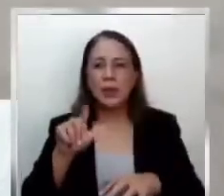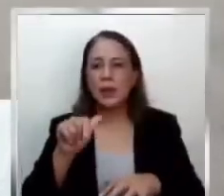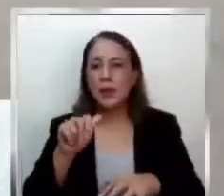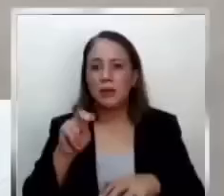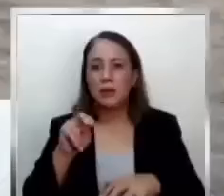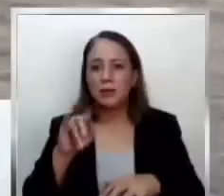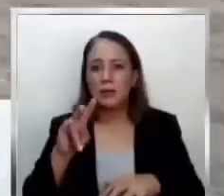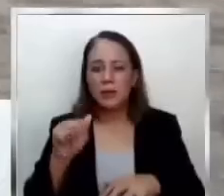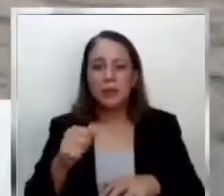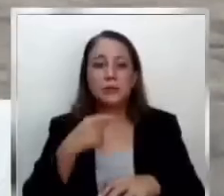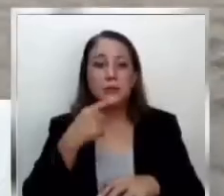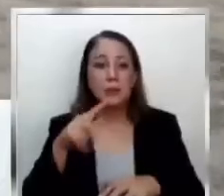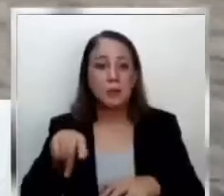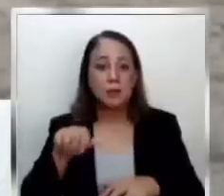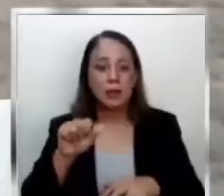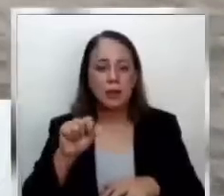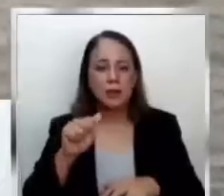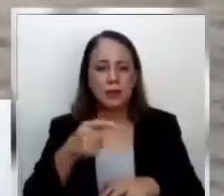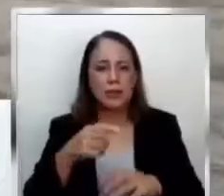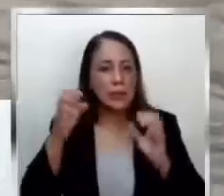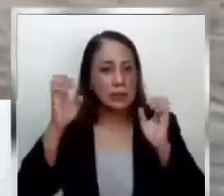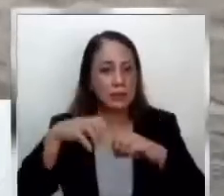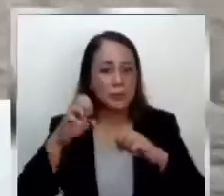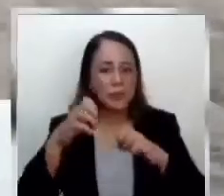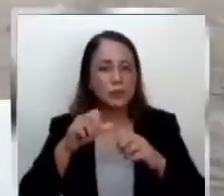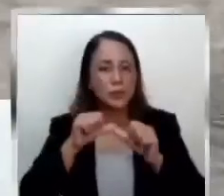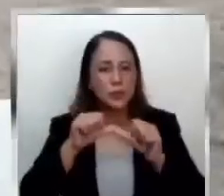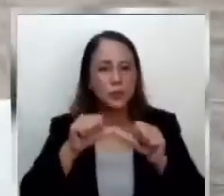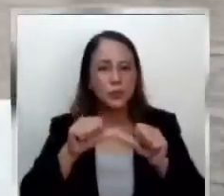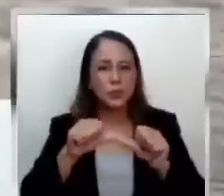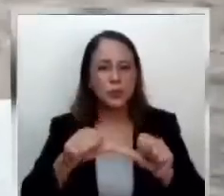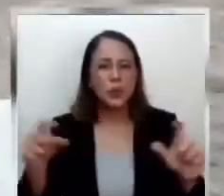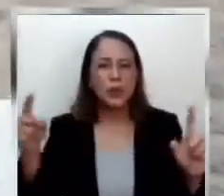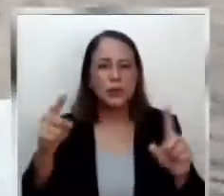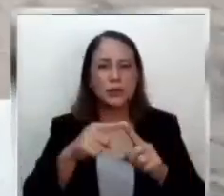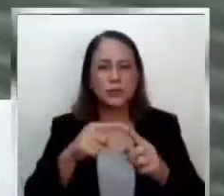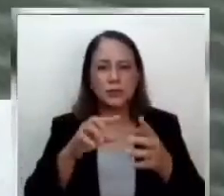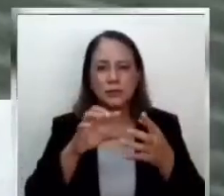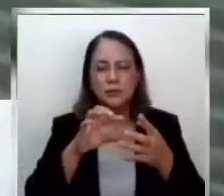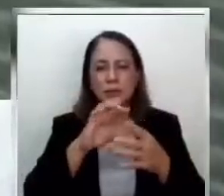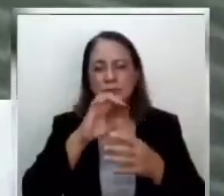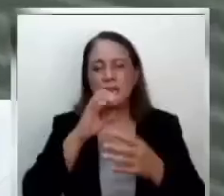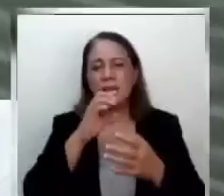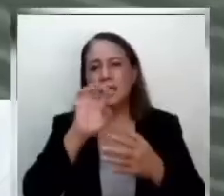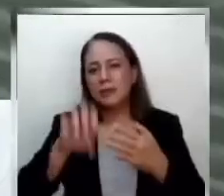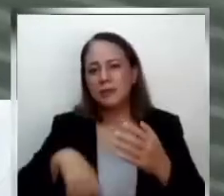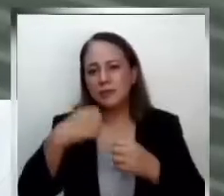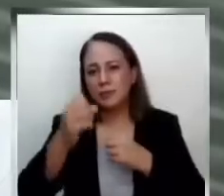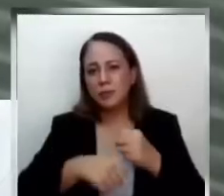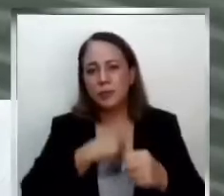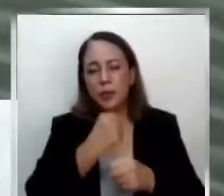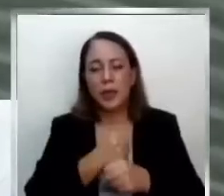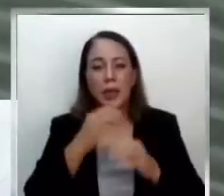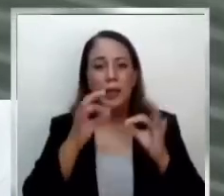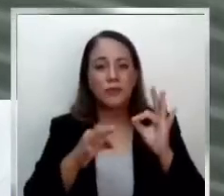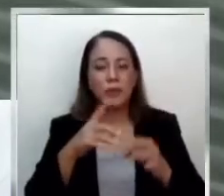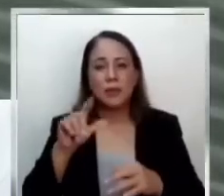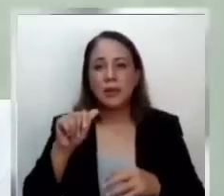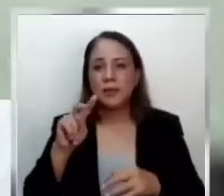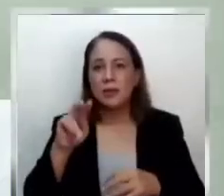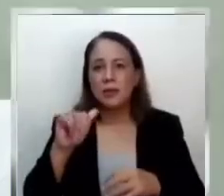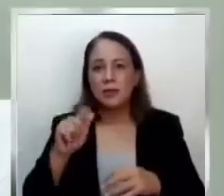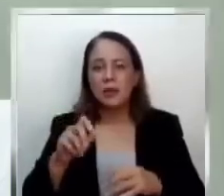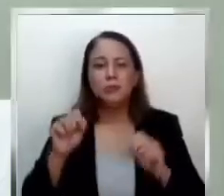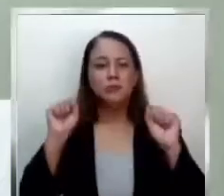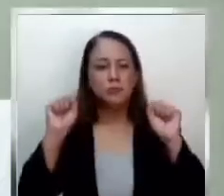ayon sa PAGASA ay inaasahang magtatagal hanggang sa katapusan ng taon. Kapag may La Niña, tumataas ang posibilidad